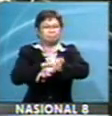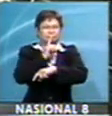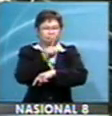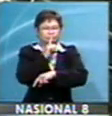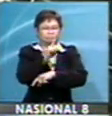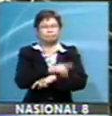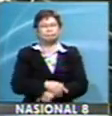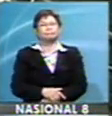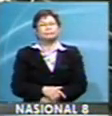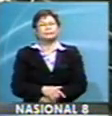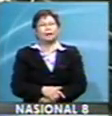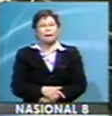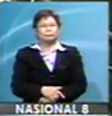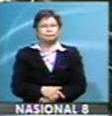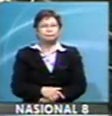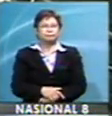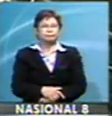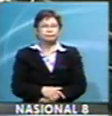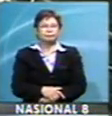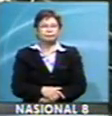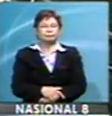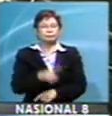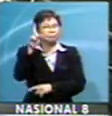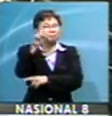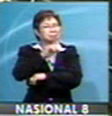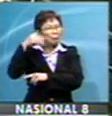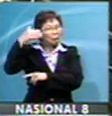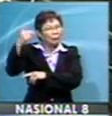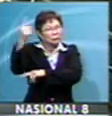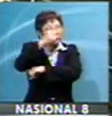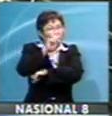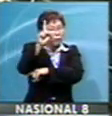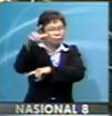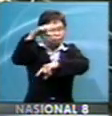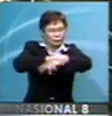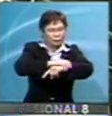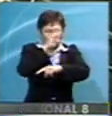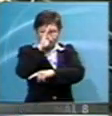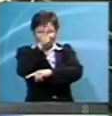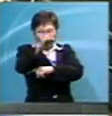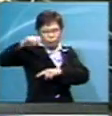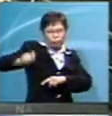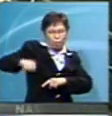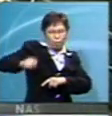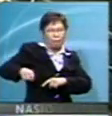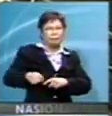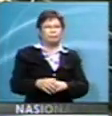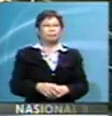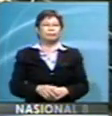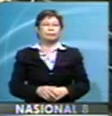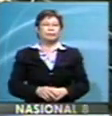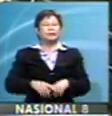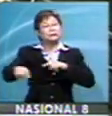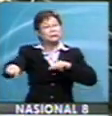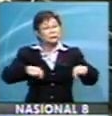yang sewajarnya iaitu satu hari mereka akan ditangkap dan didakwa